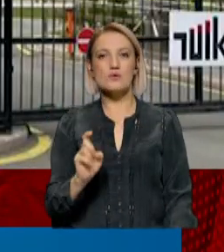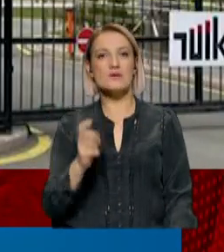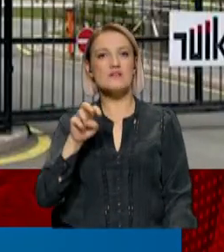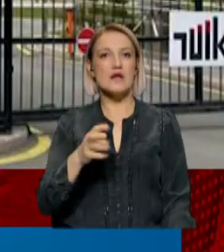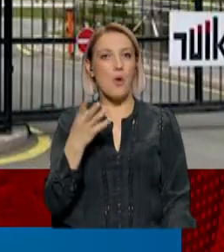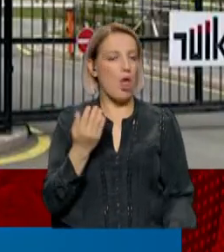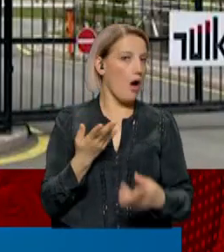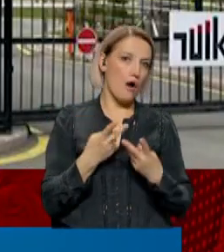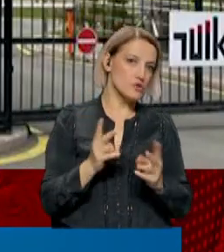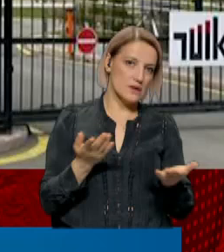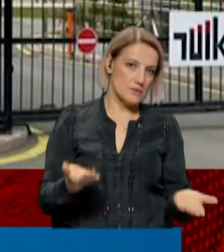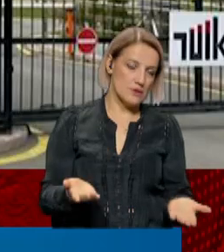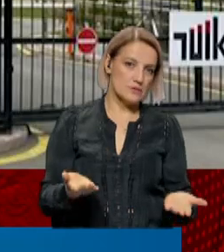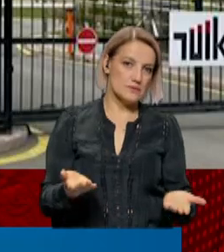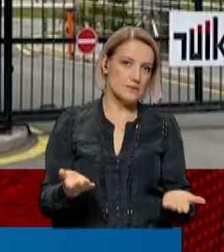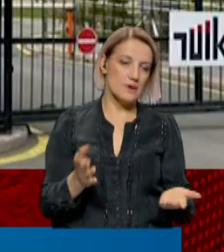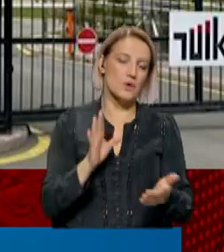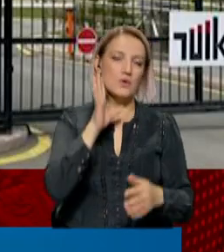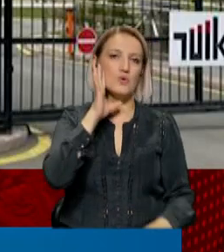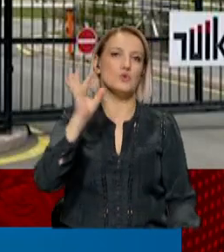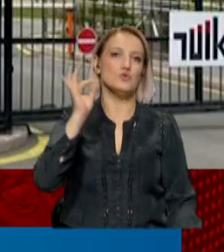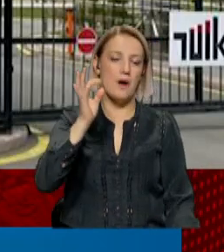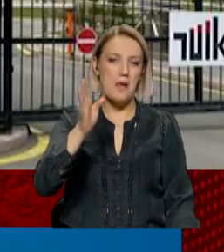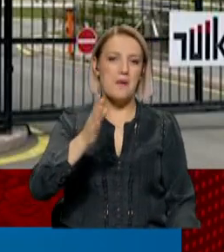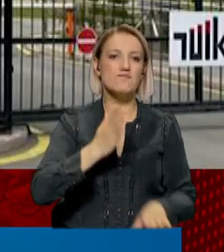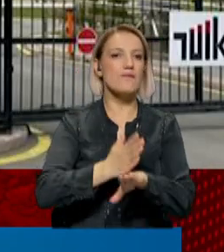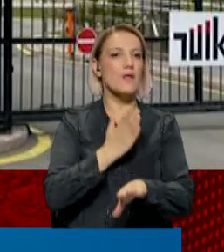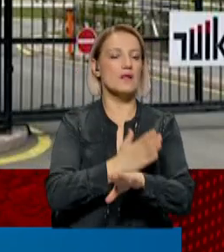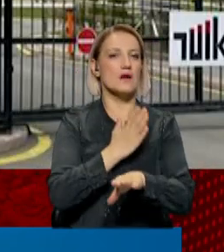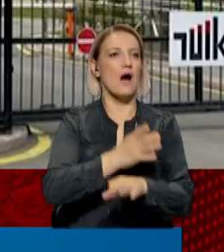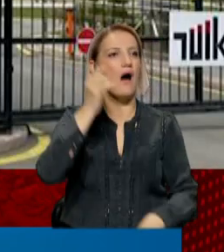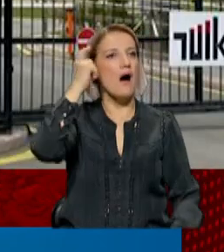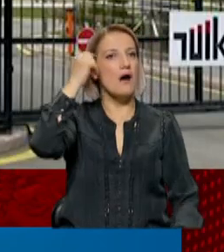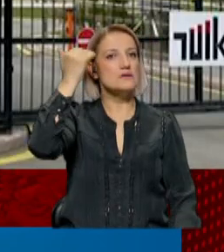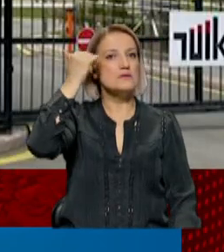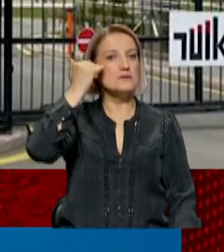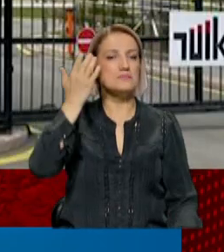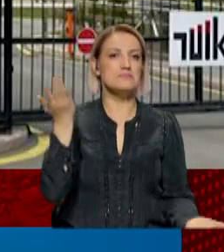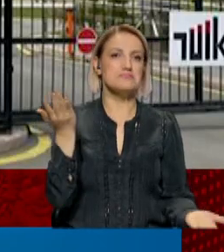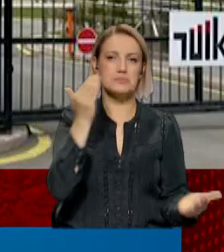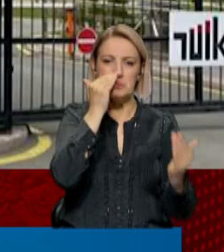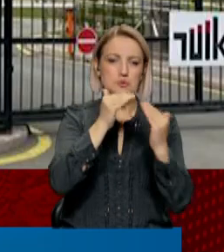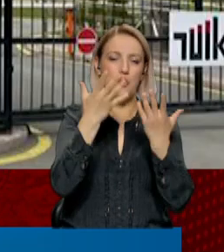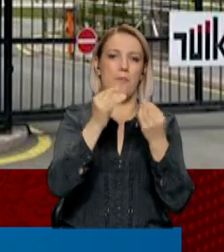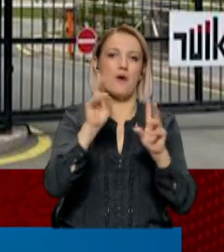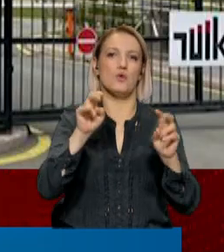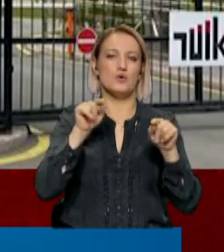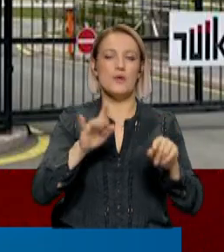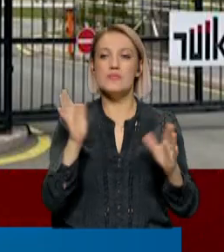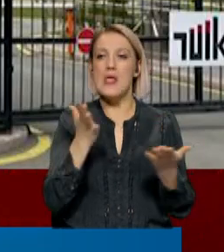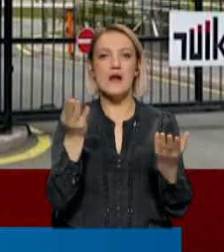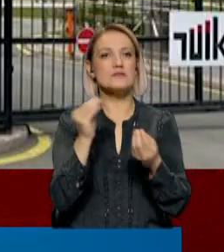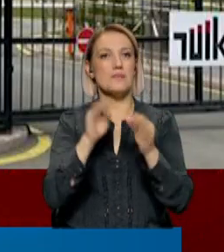%2,98 olarak açıklanabiliyor? Uzmanların da vatandaşın da aklına yatmayan konulardan bir tanesi. Nelere zam